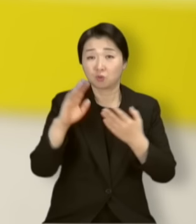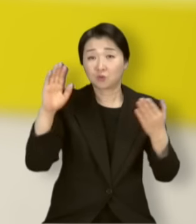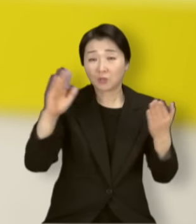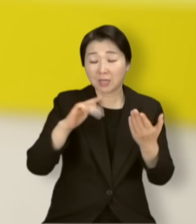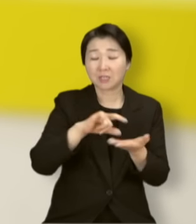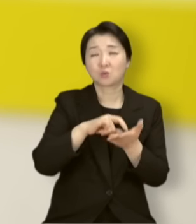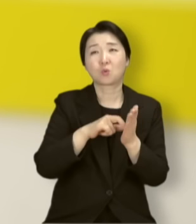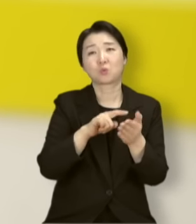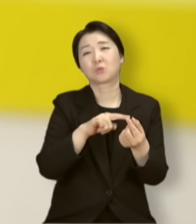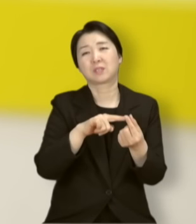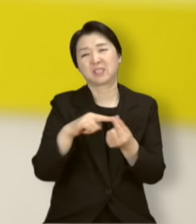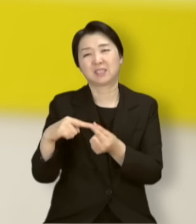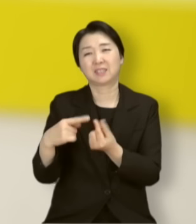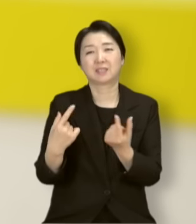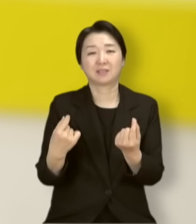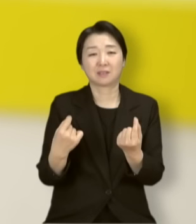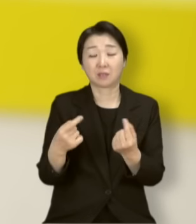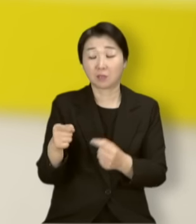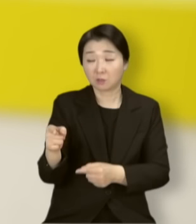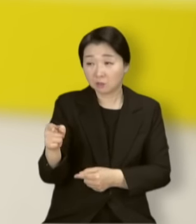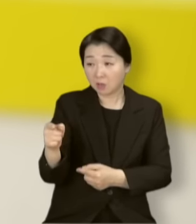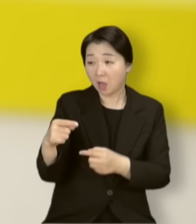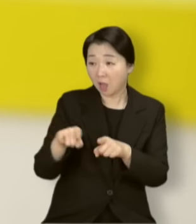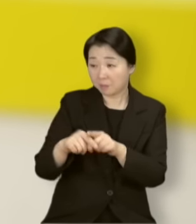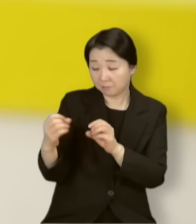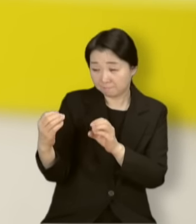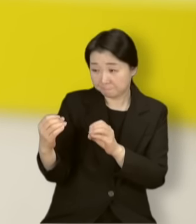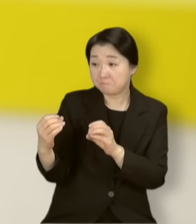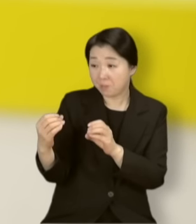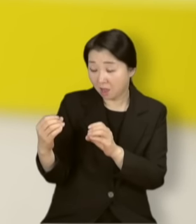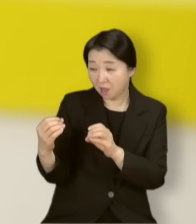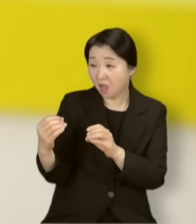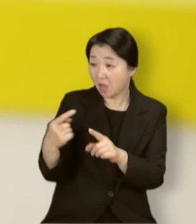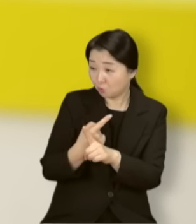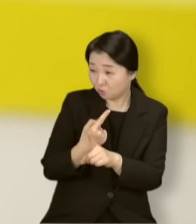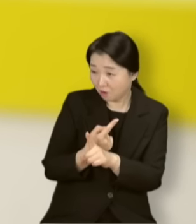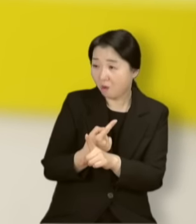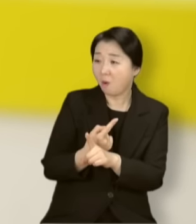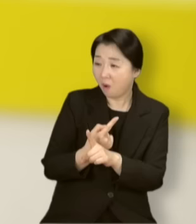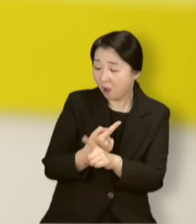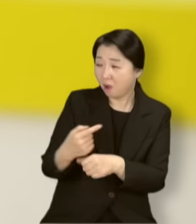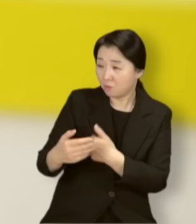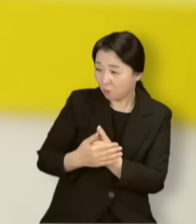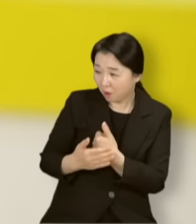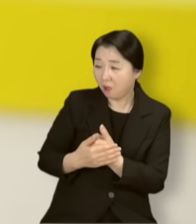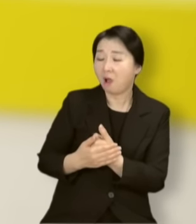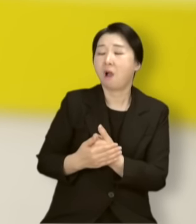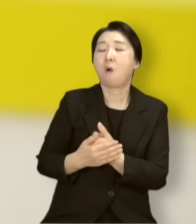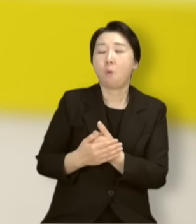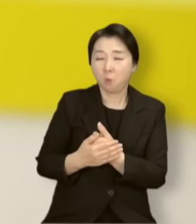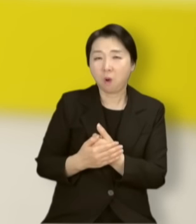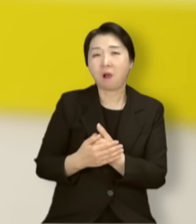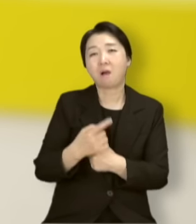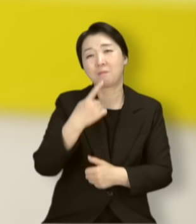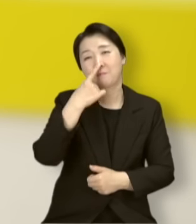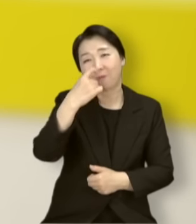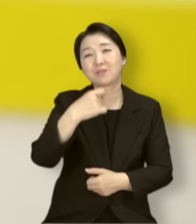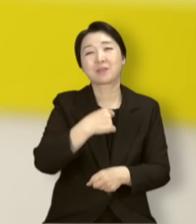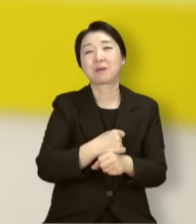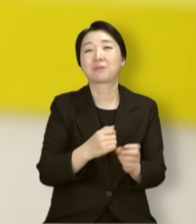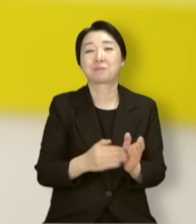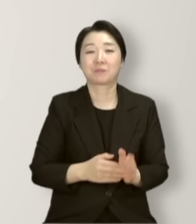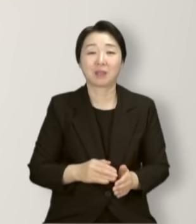중학생 글쯤 됐을 텐데 겸손하십니다. 그분이랑 같이 얘기하고 네. 고쳐주고 하면서 이게 뛰어난 논문이